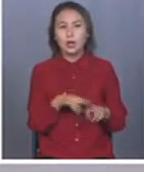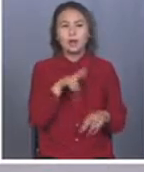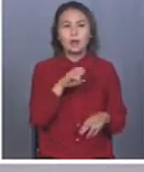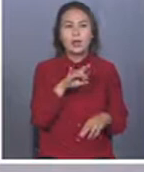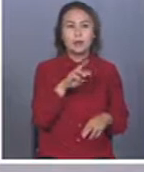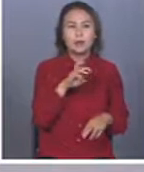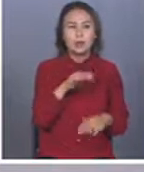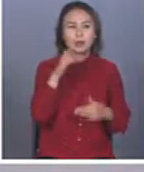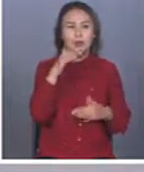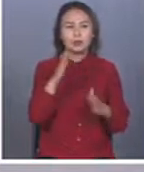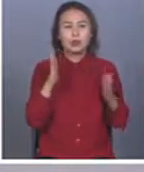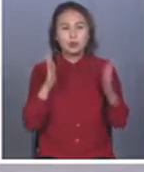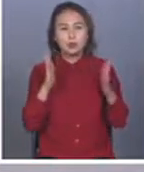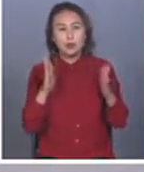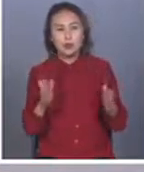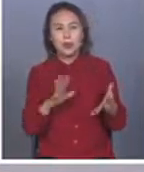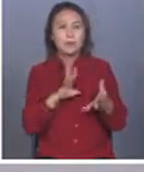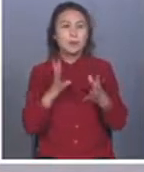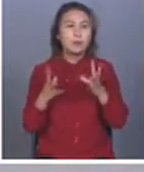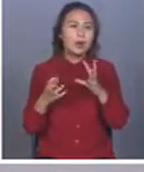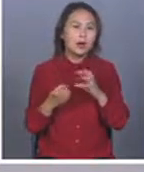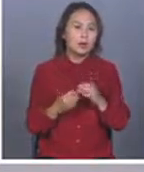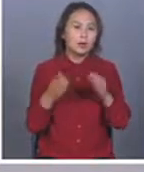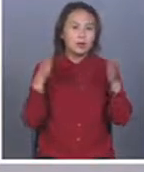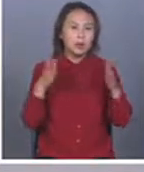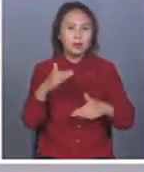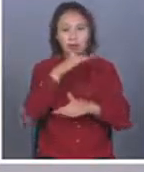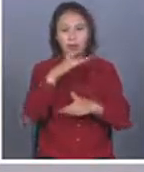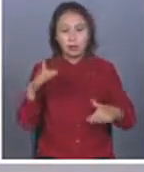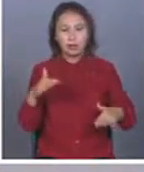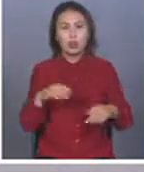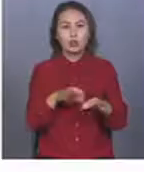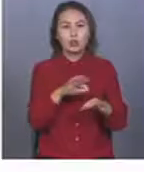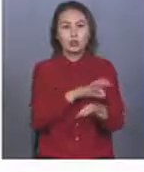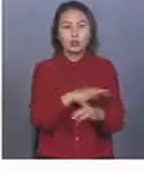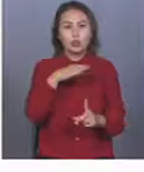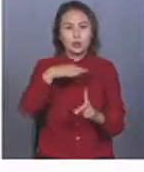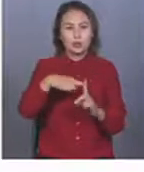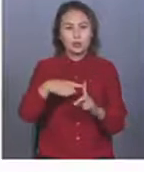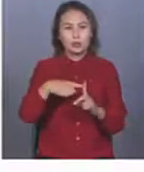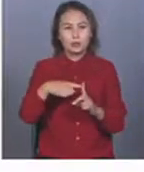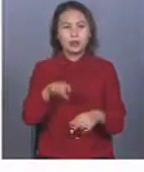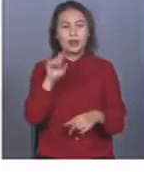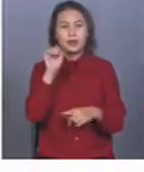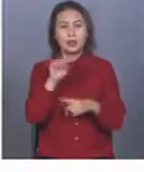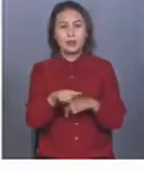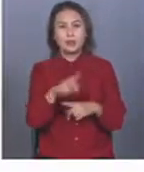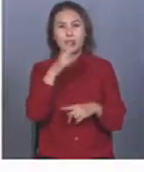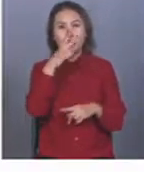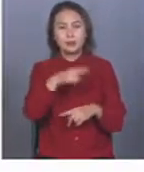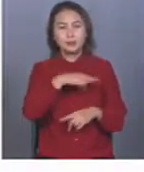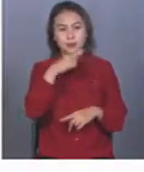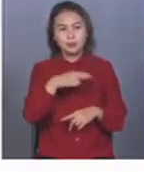тік төртбұрыштың барлық қабырғаларының ұзындықтарының қосындысы. Тапсырмаға кезек берейік.